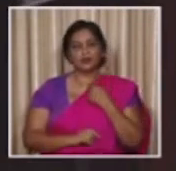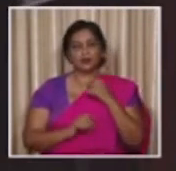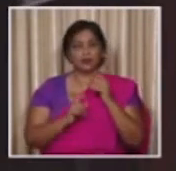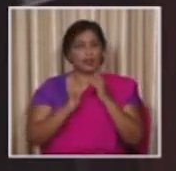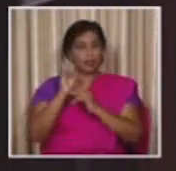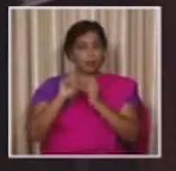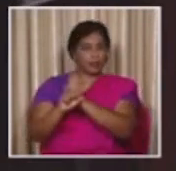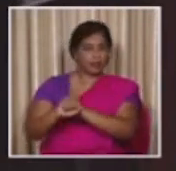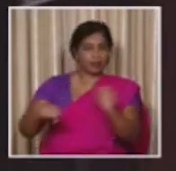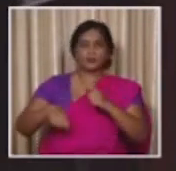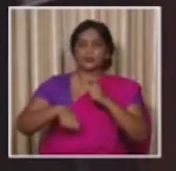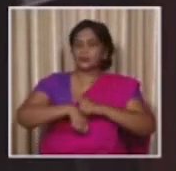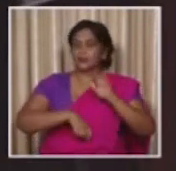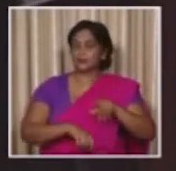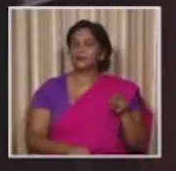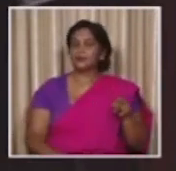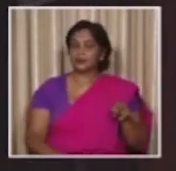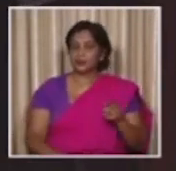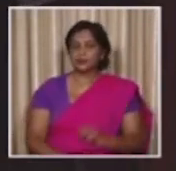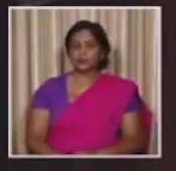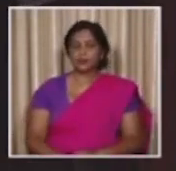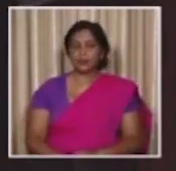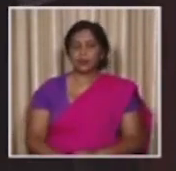නැති අවස්ථාවේදී